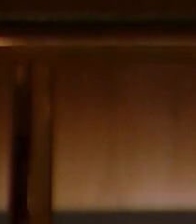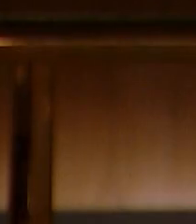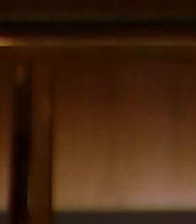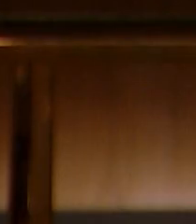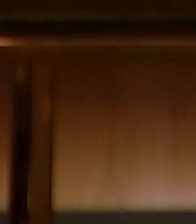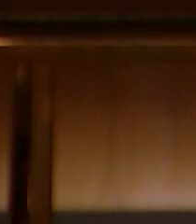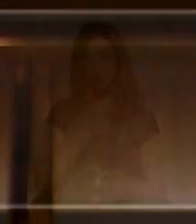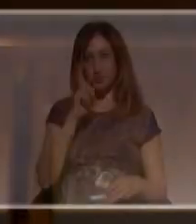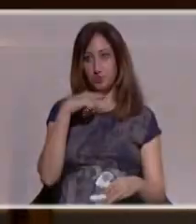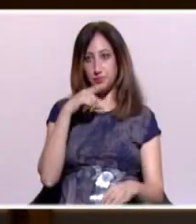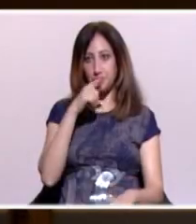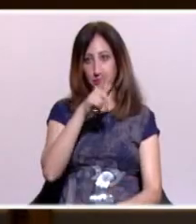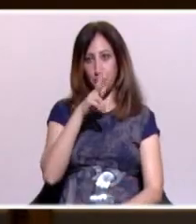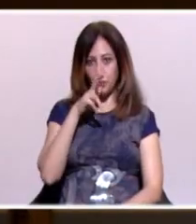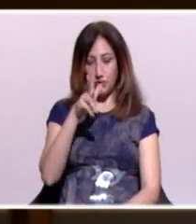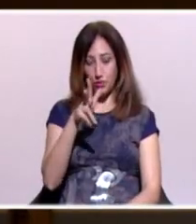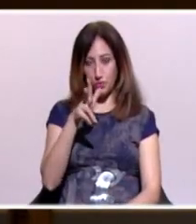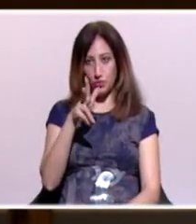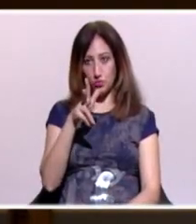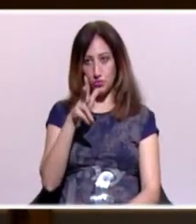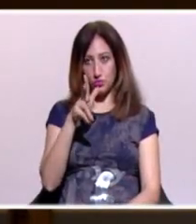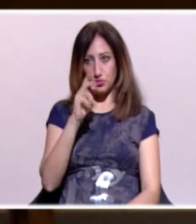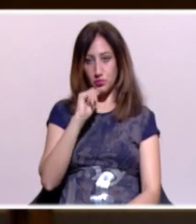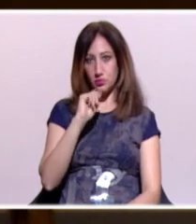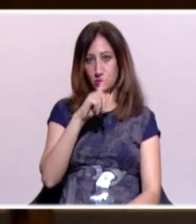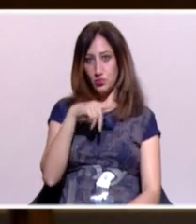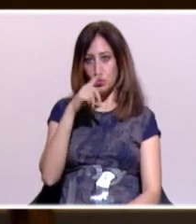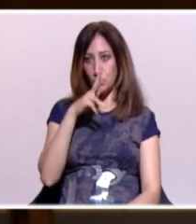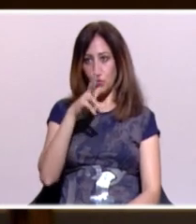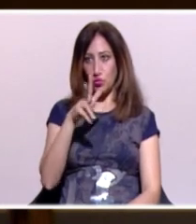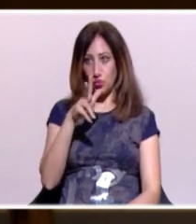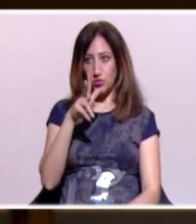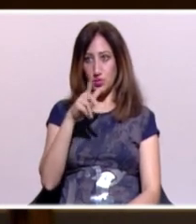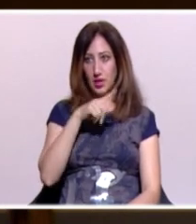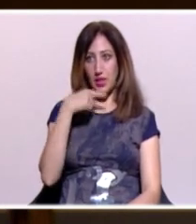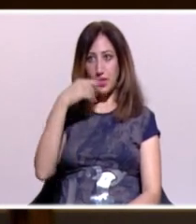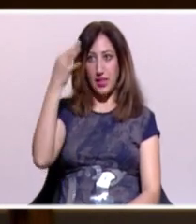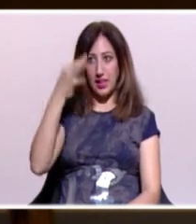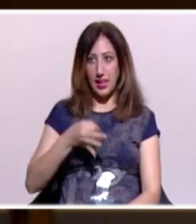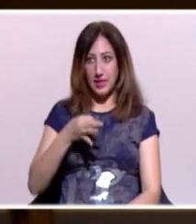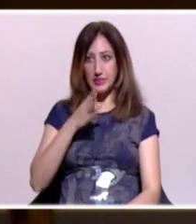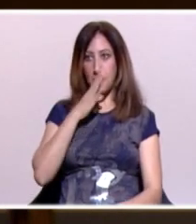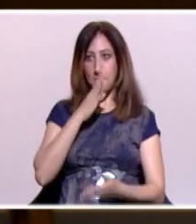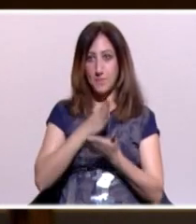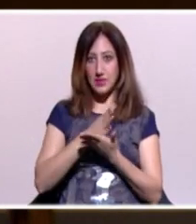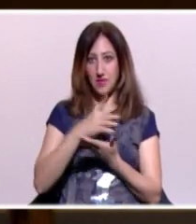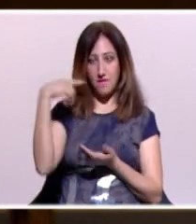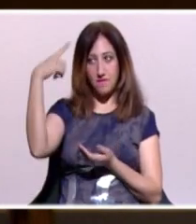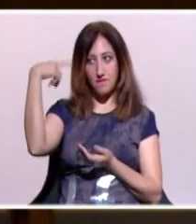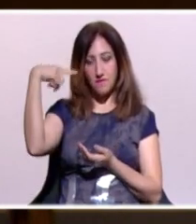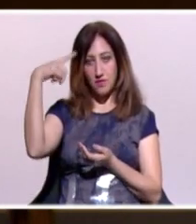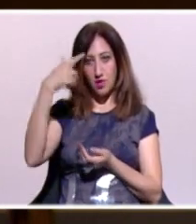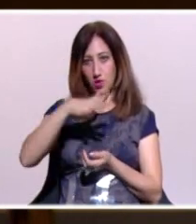وقفت هنا عند تصريح أنت قلته، وتصريح غريب جدا على فكرة يا طارق. أنت قلت إنك كنت لازم تصدق أفكار الشيخ رمزي